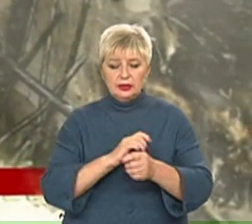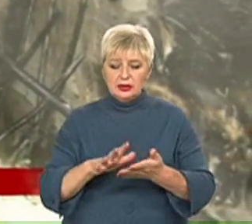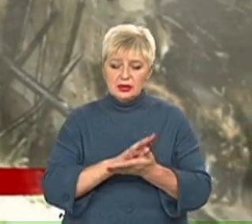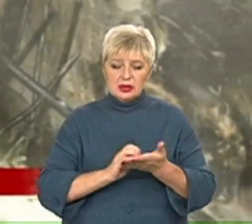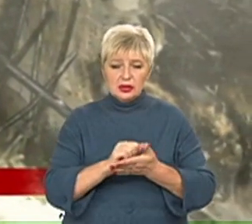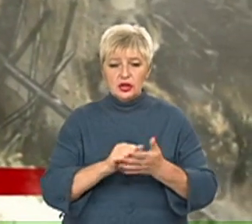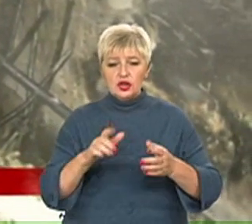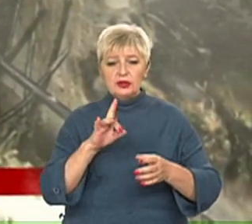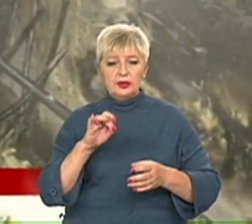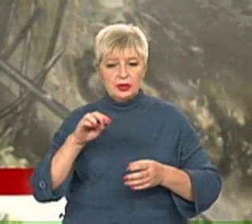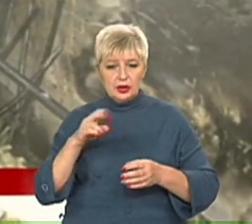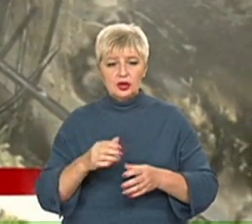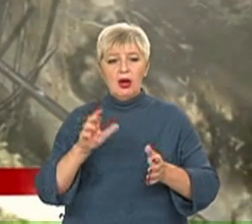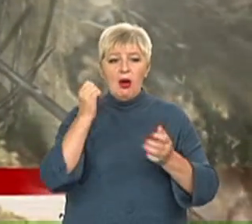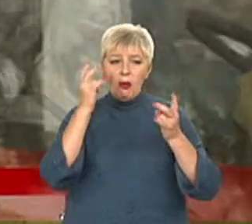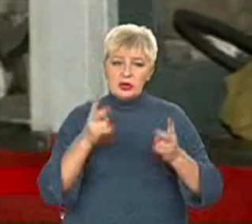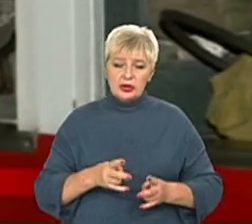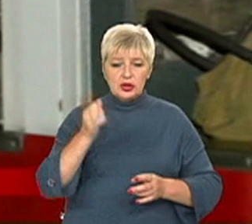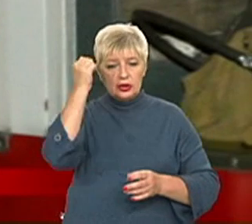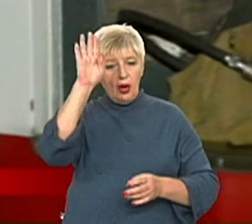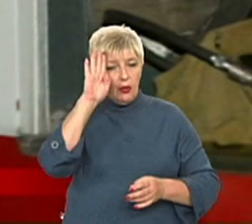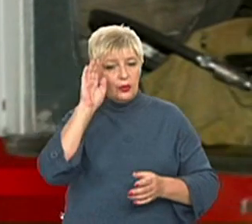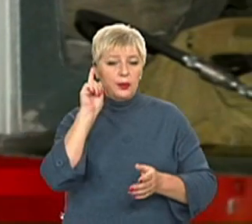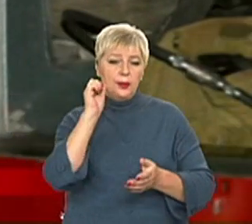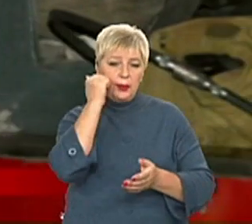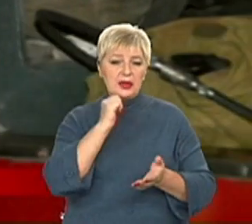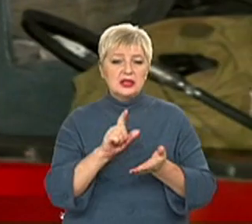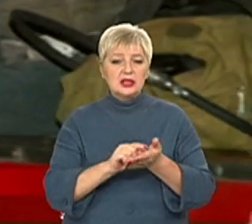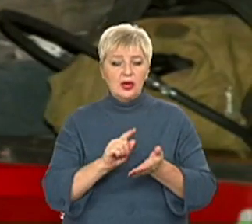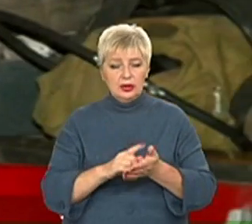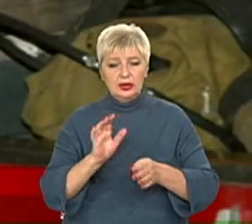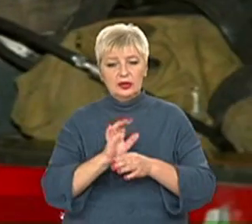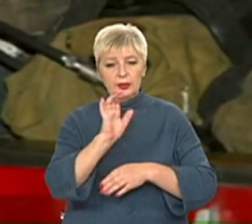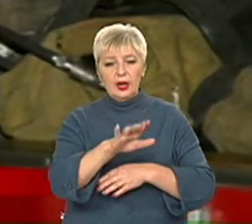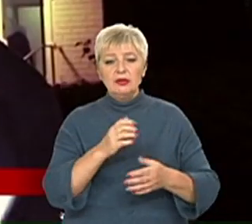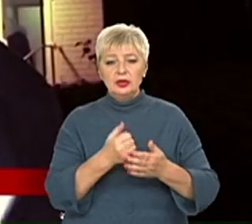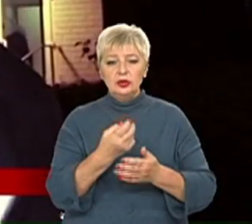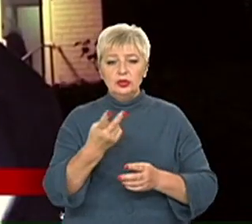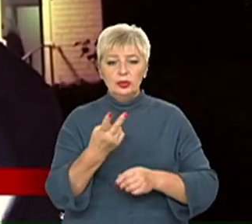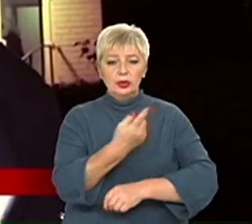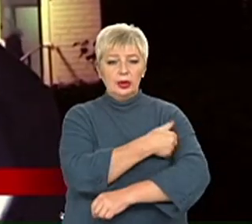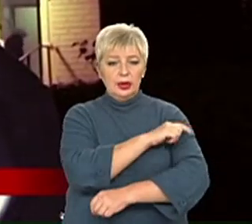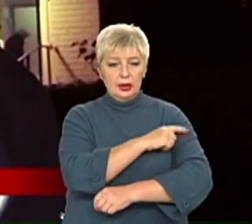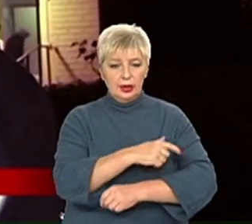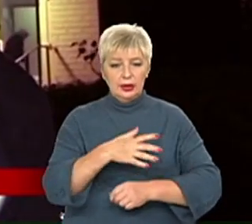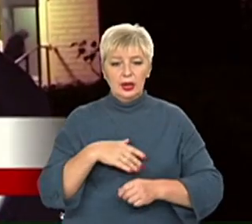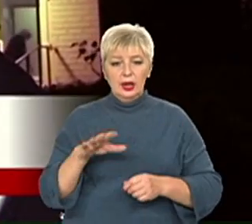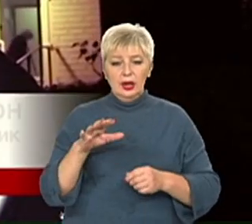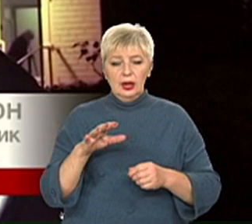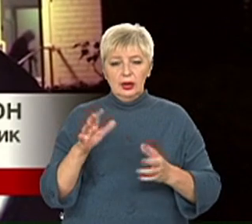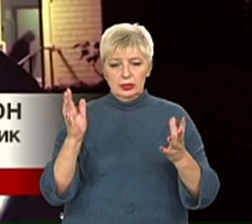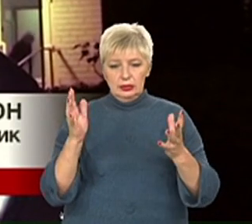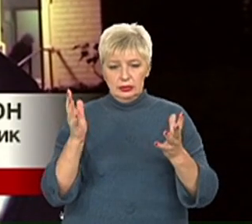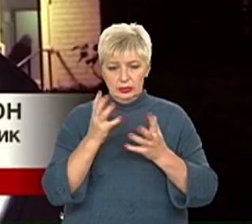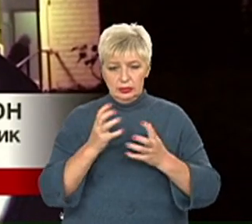Постраждав пенсіонер. Його з опіками шиї та рук доправили до 2-ї міської лікарні. О 0 годині 58